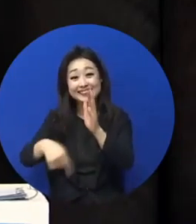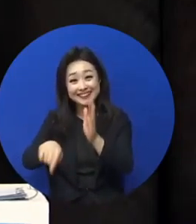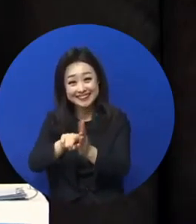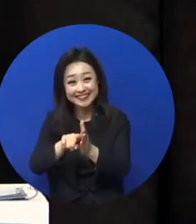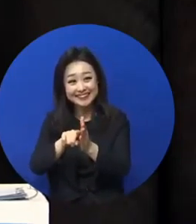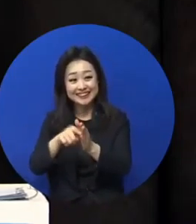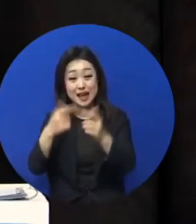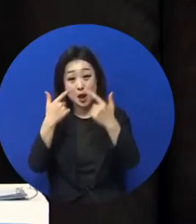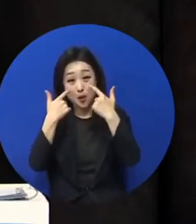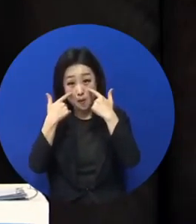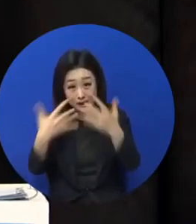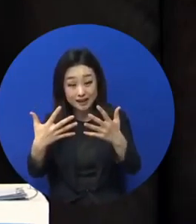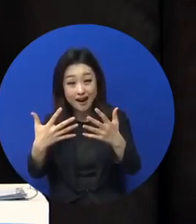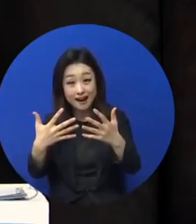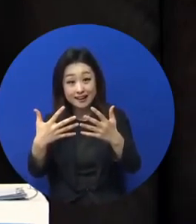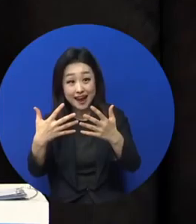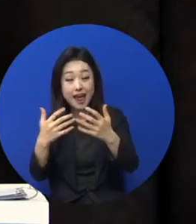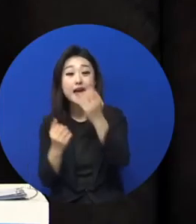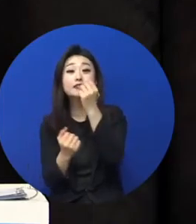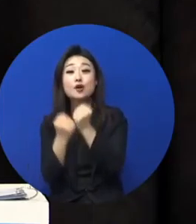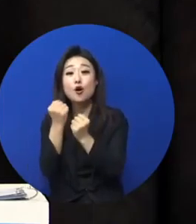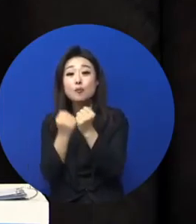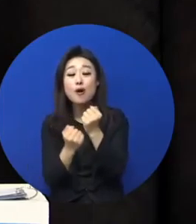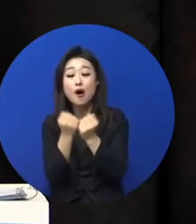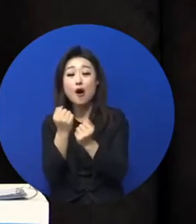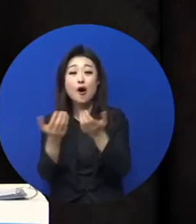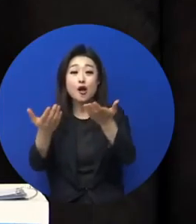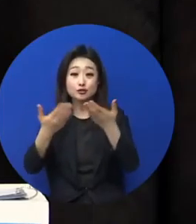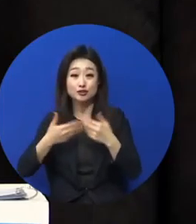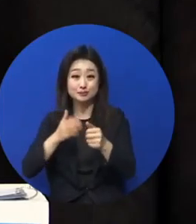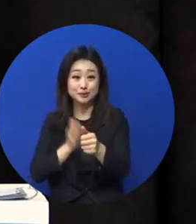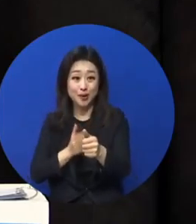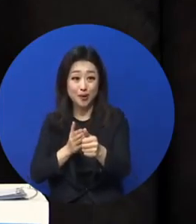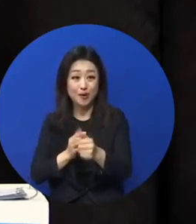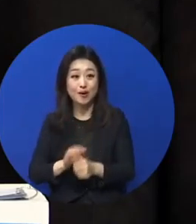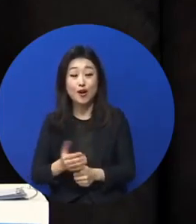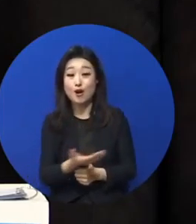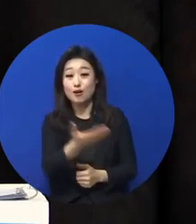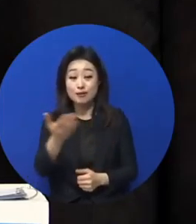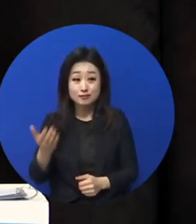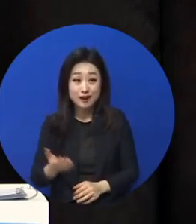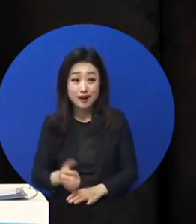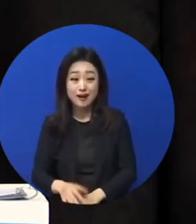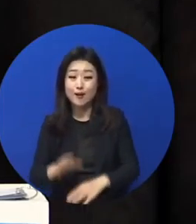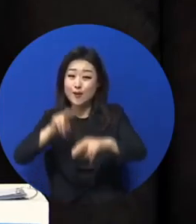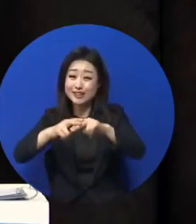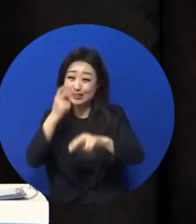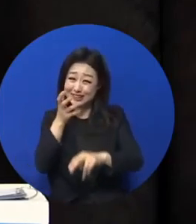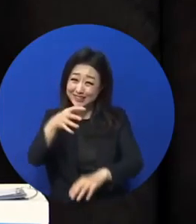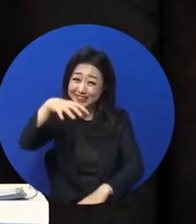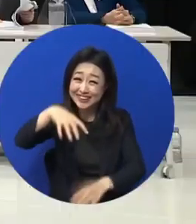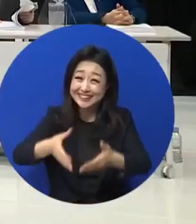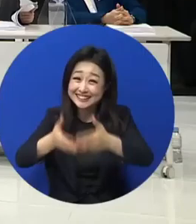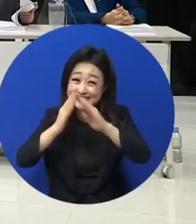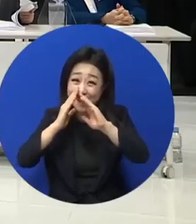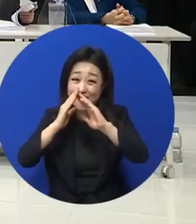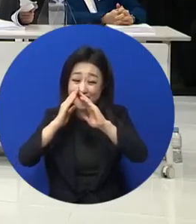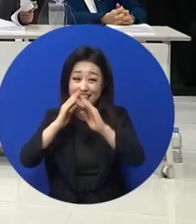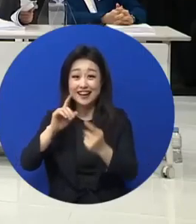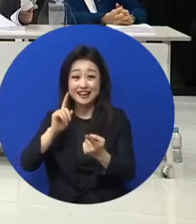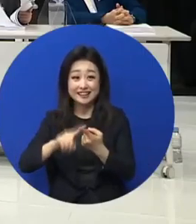명쾌한 설명으로 공감대 확산이 필요한 시점으로 보이는 바 후보자의 확산책을 듣고 싶어요. 공수처의